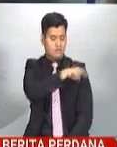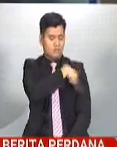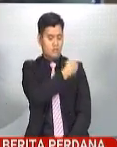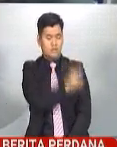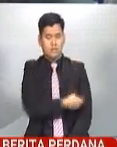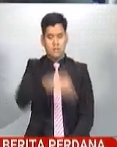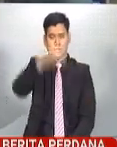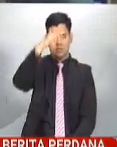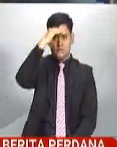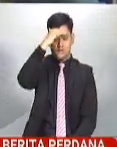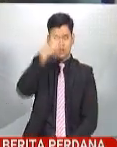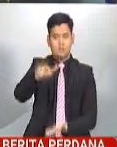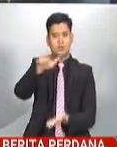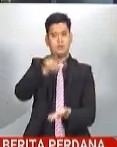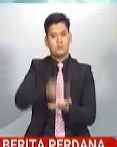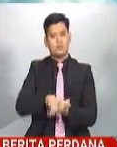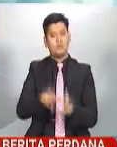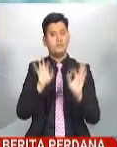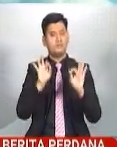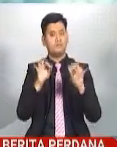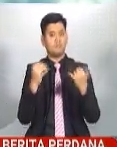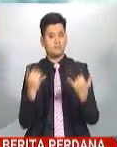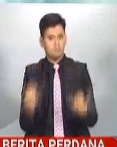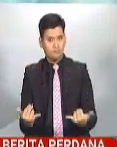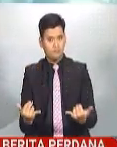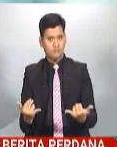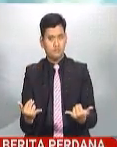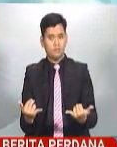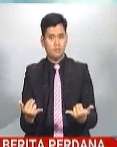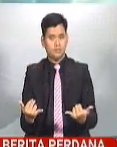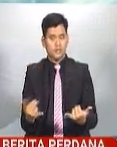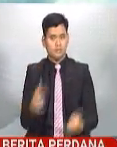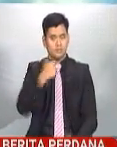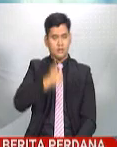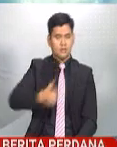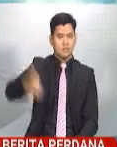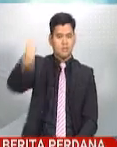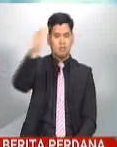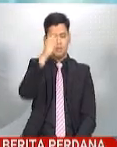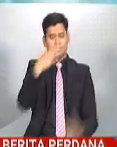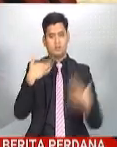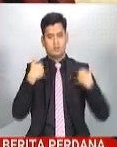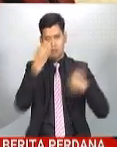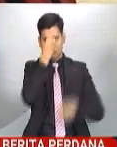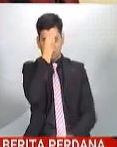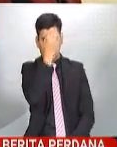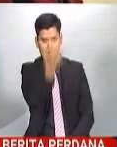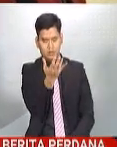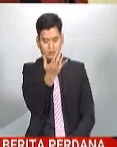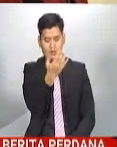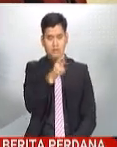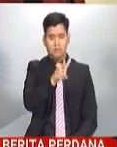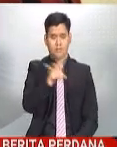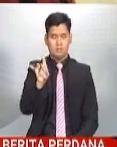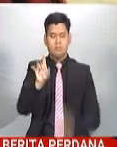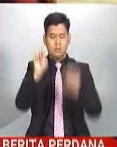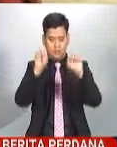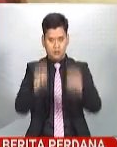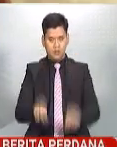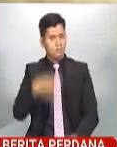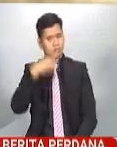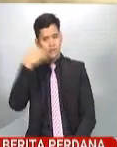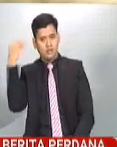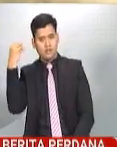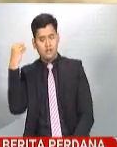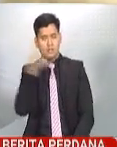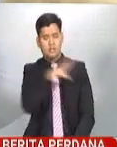stabil. Dato' Dr. Nur Hisham juga memaklumkan kes ke-78 telah pulih dan dibenarkan pulang, menjadikan jumlah pesakit yang